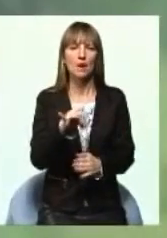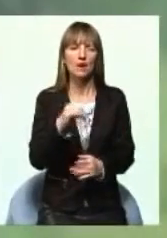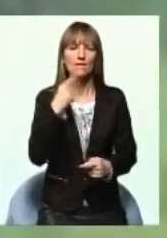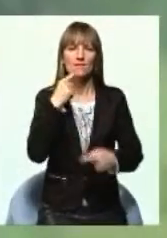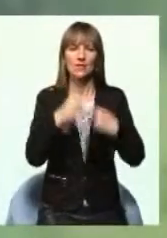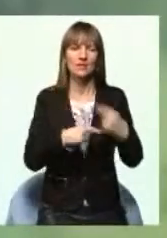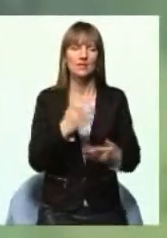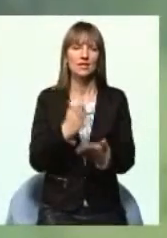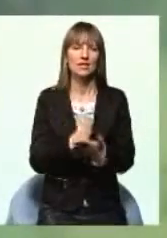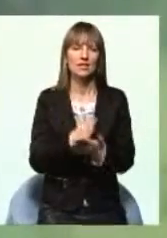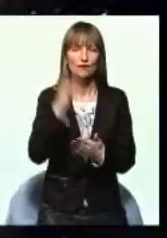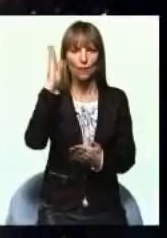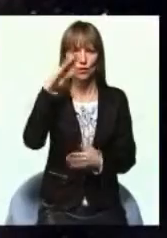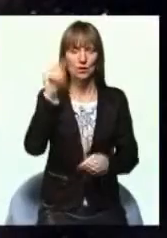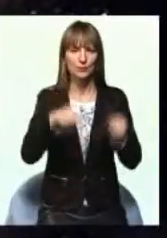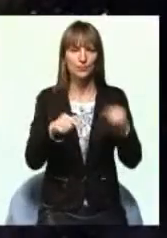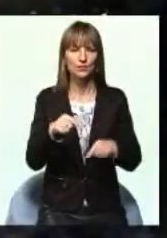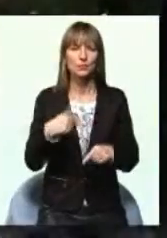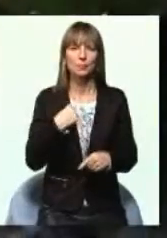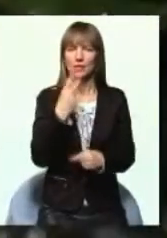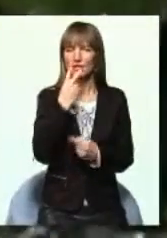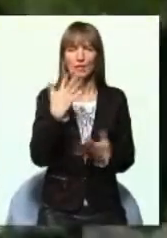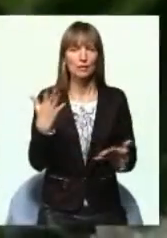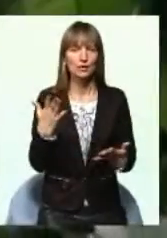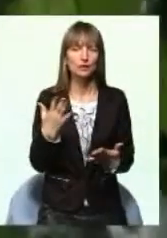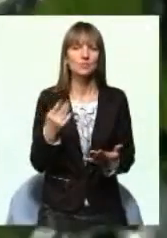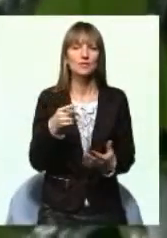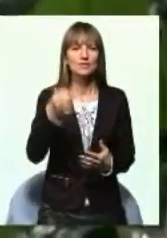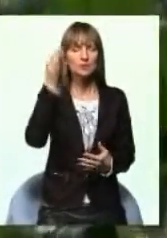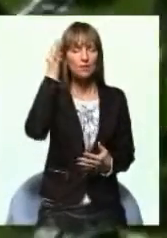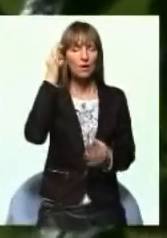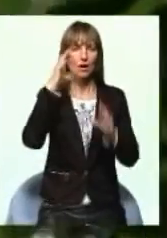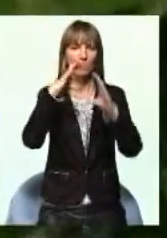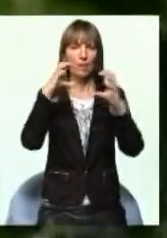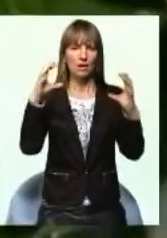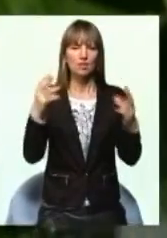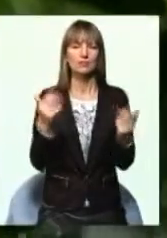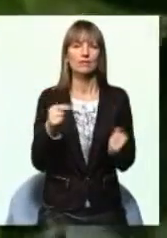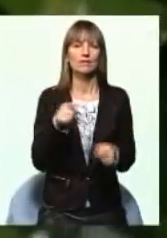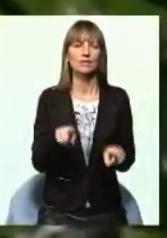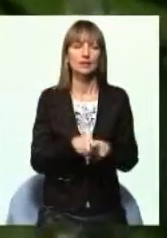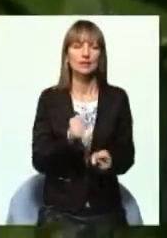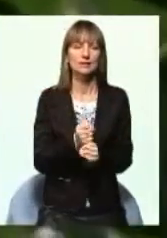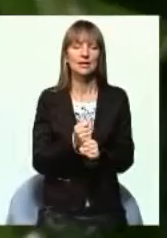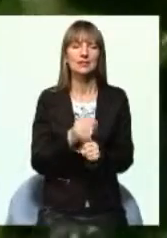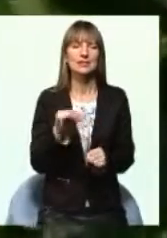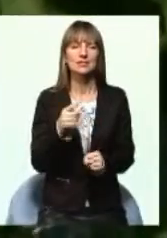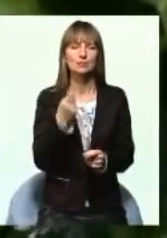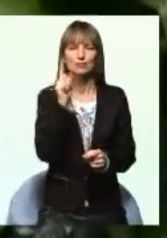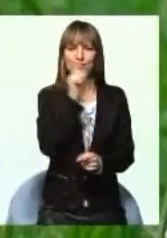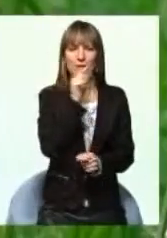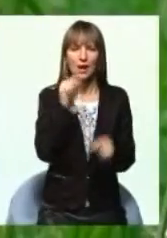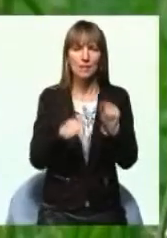постійно знаходяться водяні крапельки. Ми їх не бачимо. Втім, згадайте хмарки. Так, вони також створюються із цих